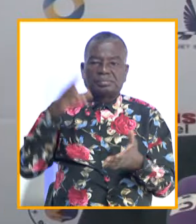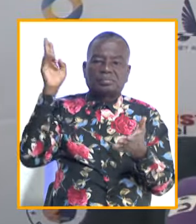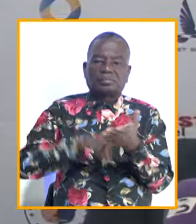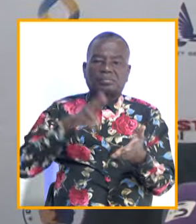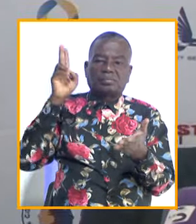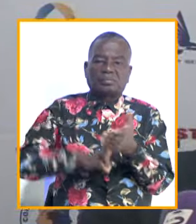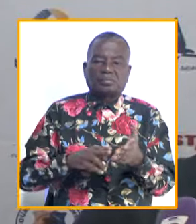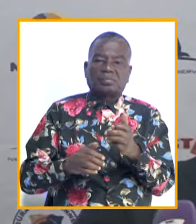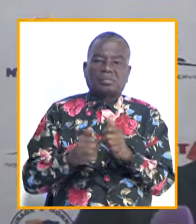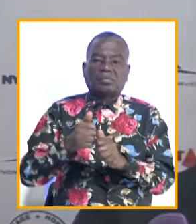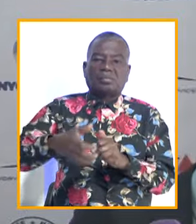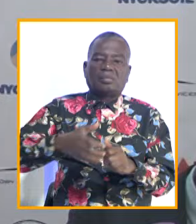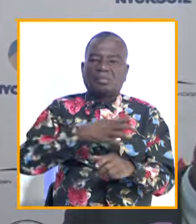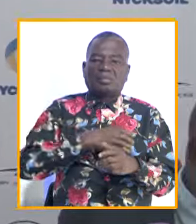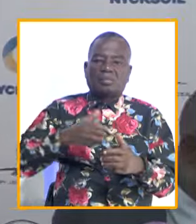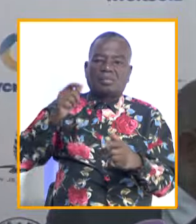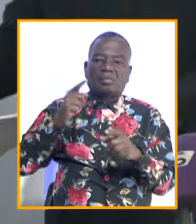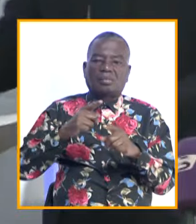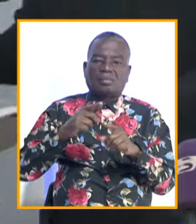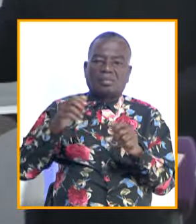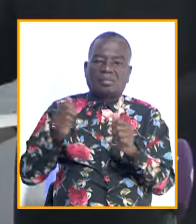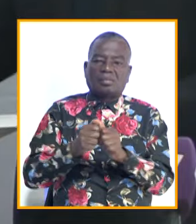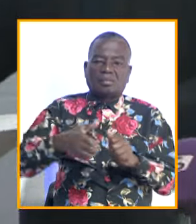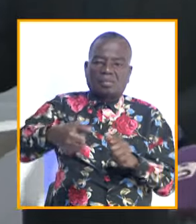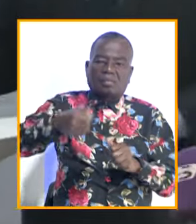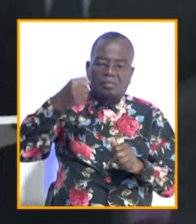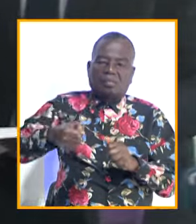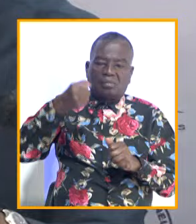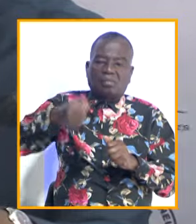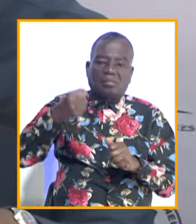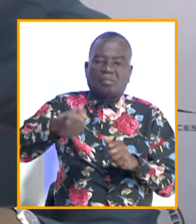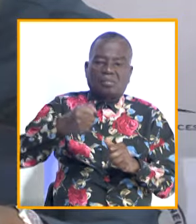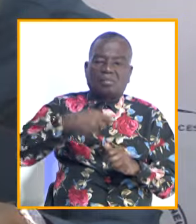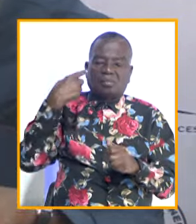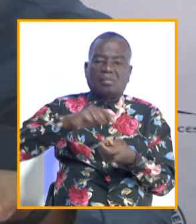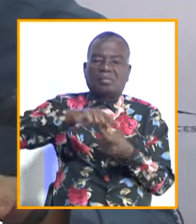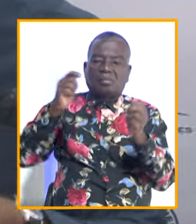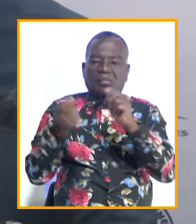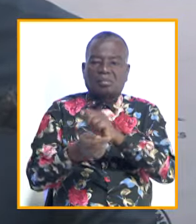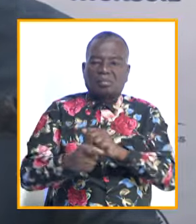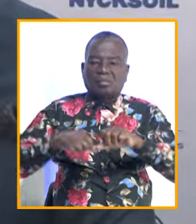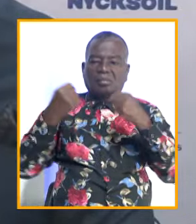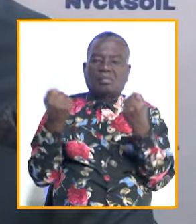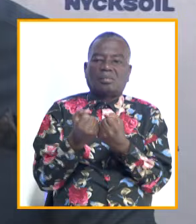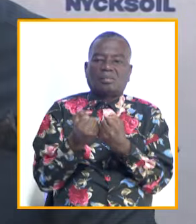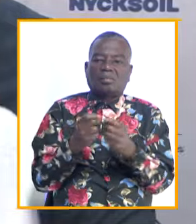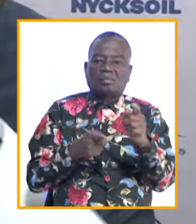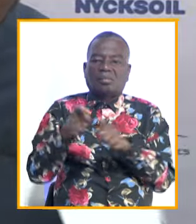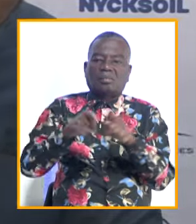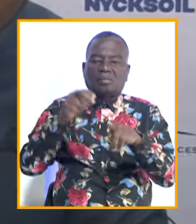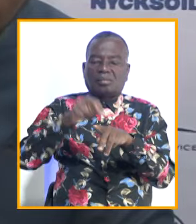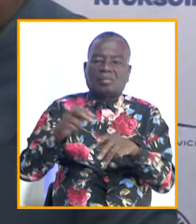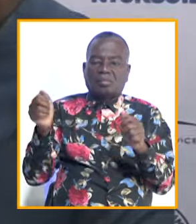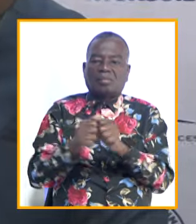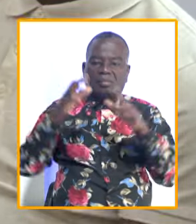Signature, puis chaude poignée de main pour matérialiser le renouveau du Sporting Club de Gagnoa, qui devient désormais une société anonyme de gestion